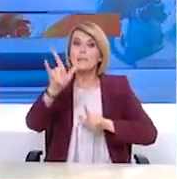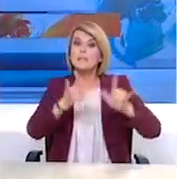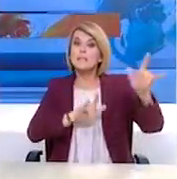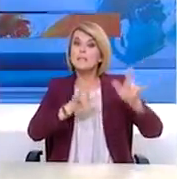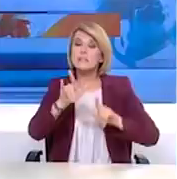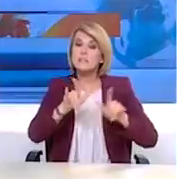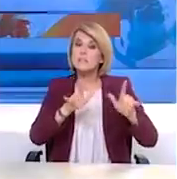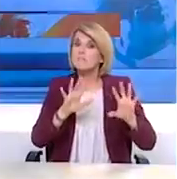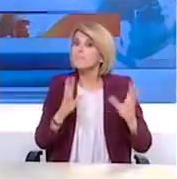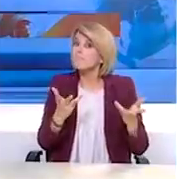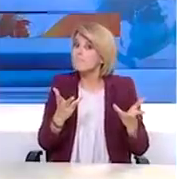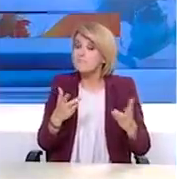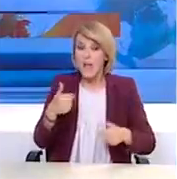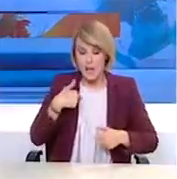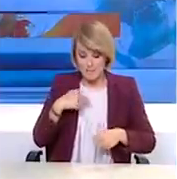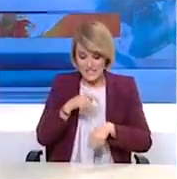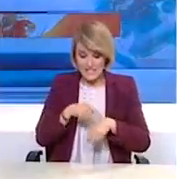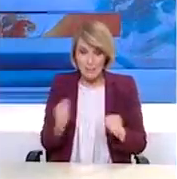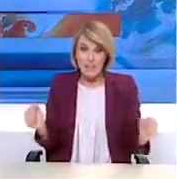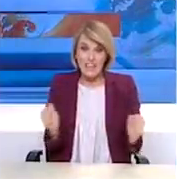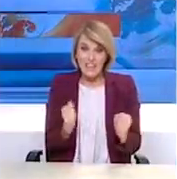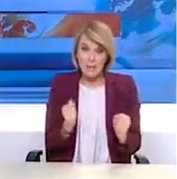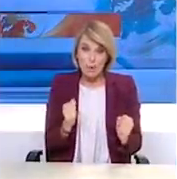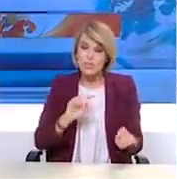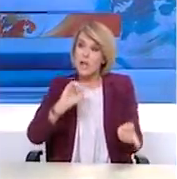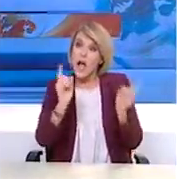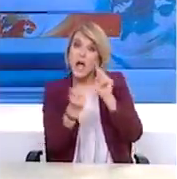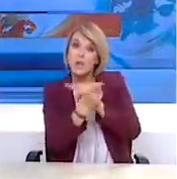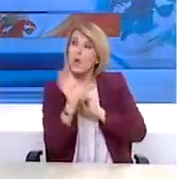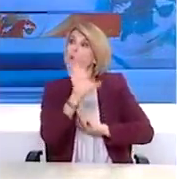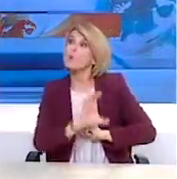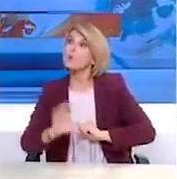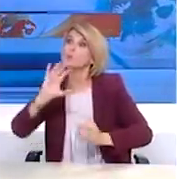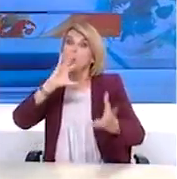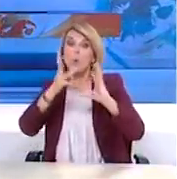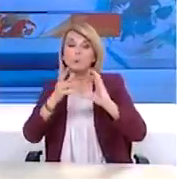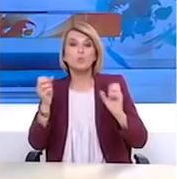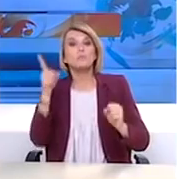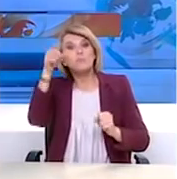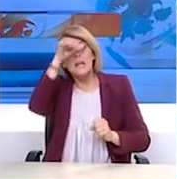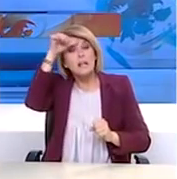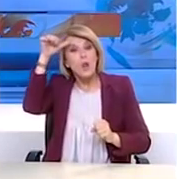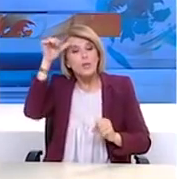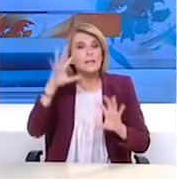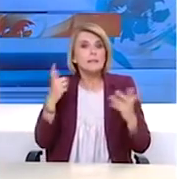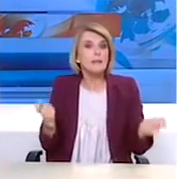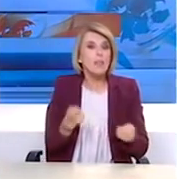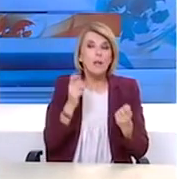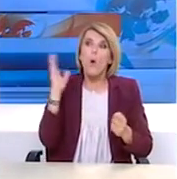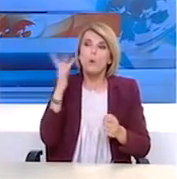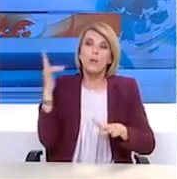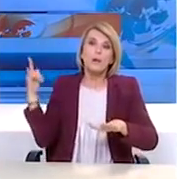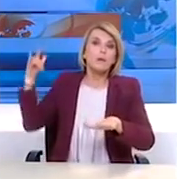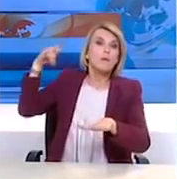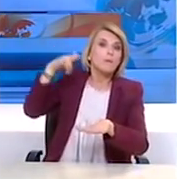στο νότιο ημισφαίριο, άρα εκεί ο ιός δυνητικά θα είναι πάλι σε έξαρση. Σκέφτεστε να βάλετε περιορισμό σε όσους θα έρχονται από το νότιο